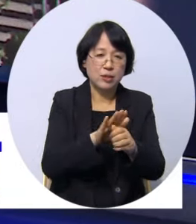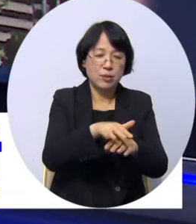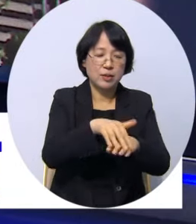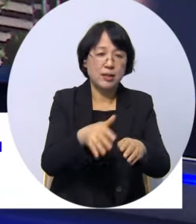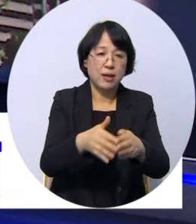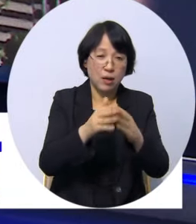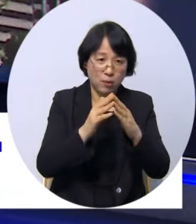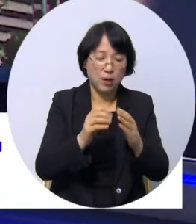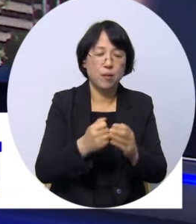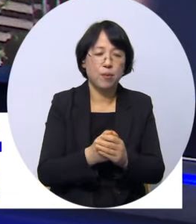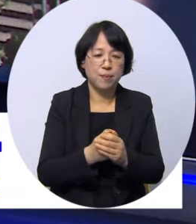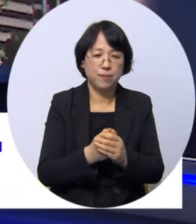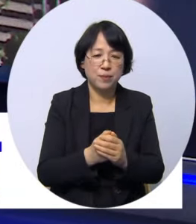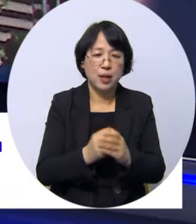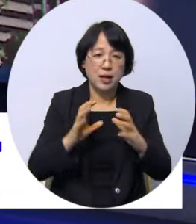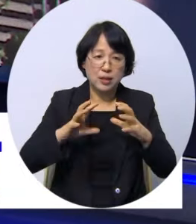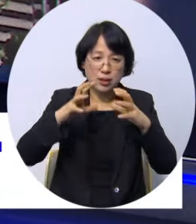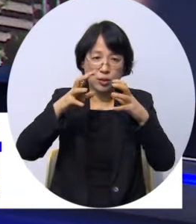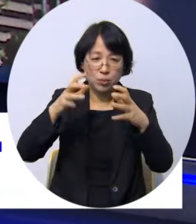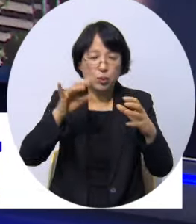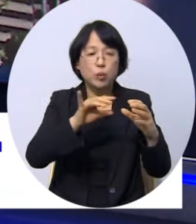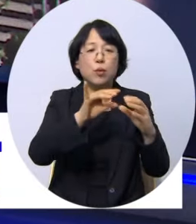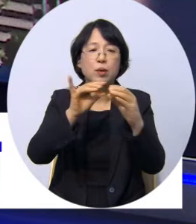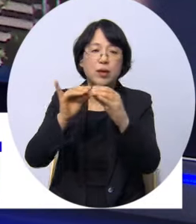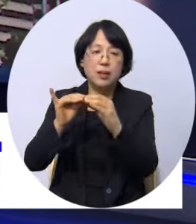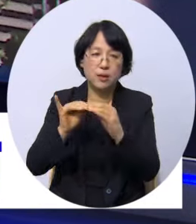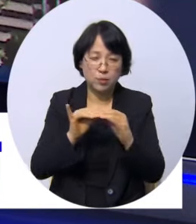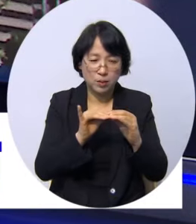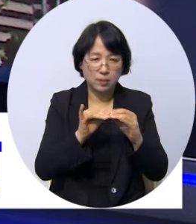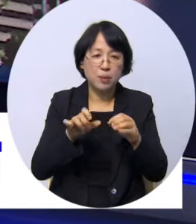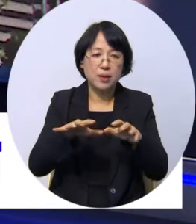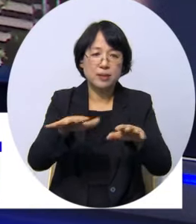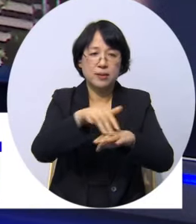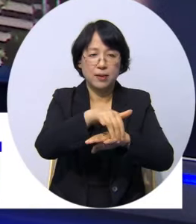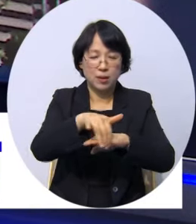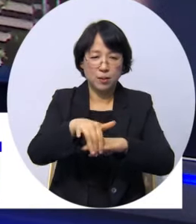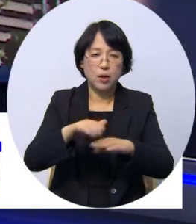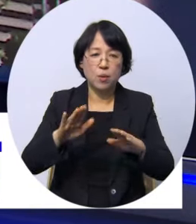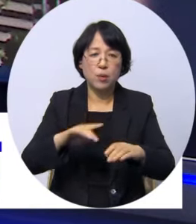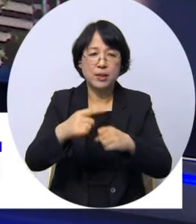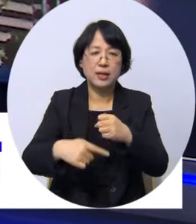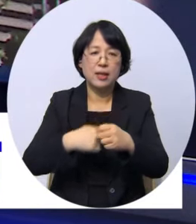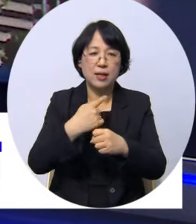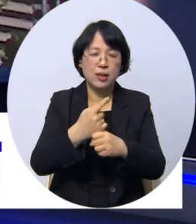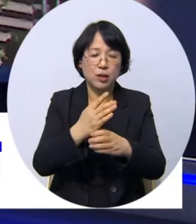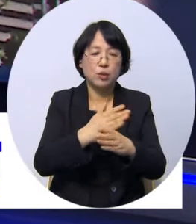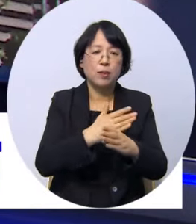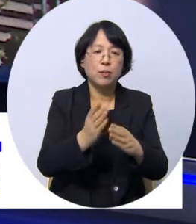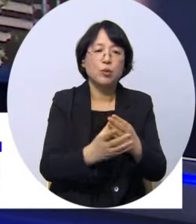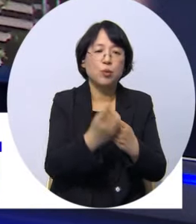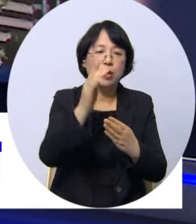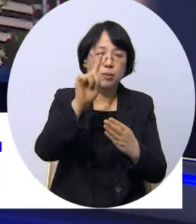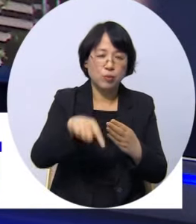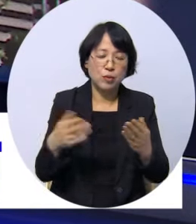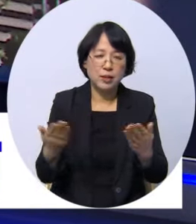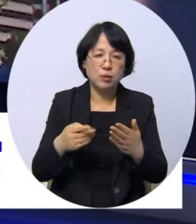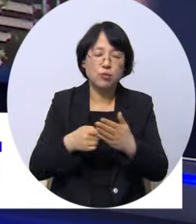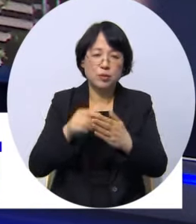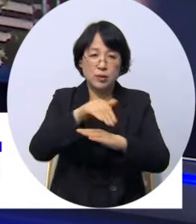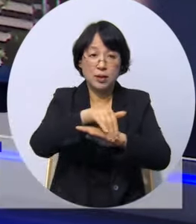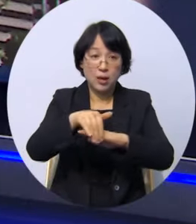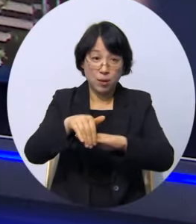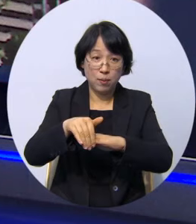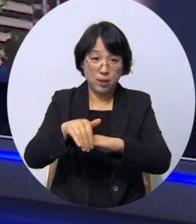통일인식 실태 조사를 통해 통일 공감대도 확산해 나갈 계획입니다 올 한해 통일부 업무 추진 계획을 김민아 기자가